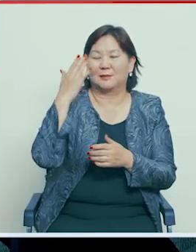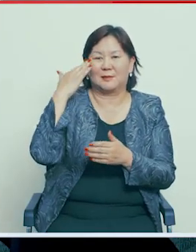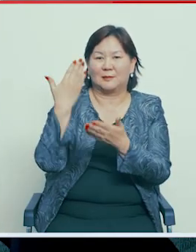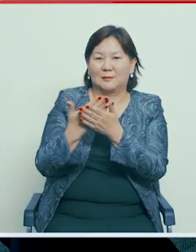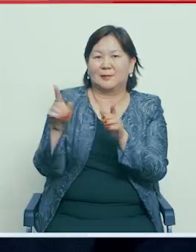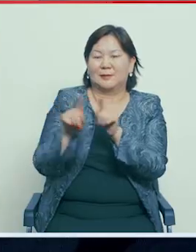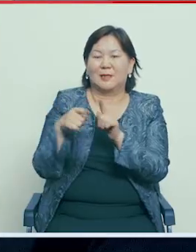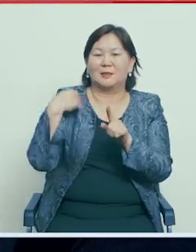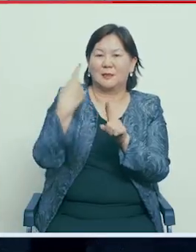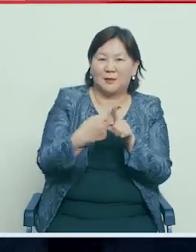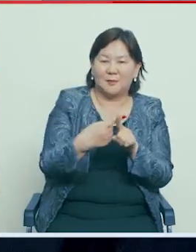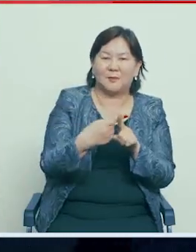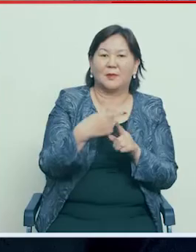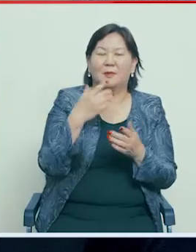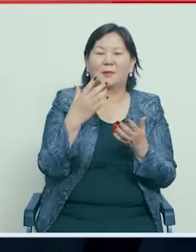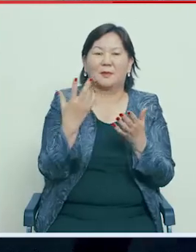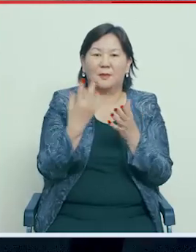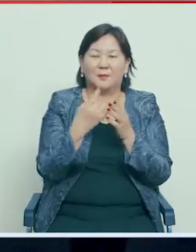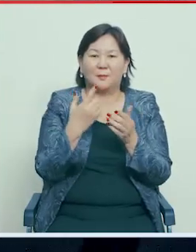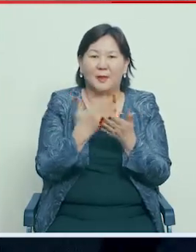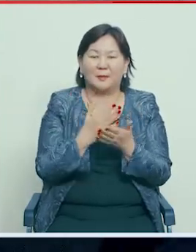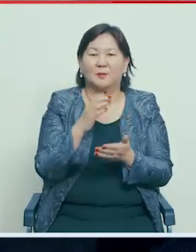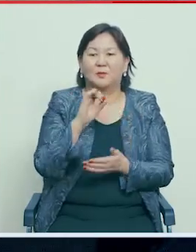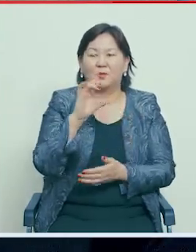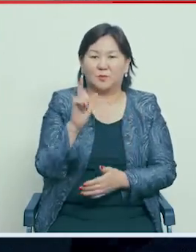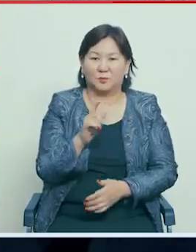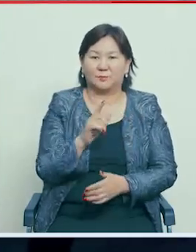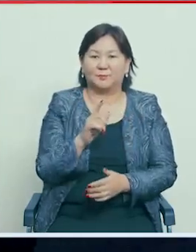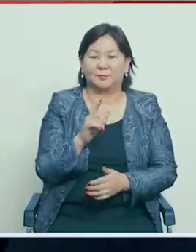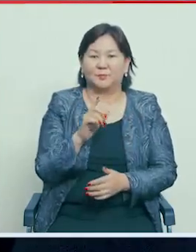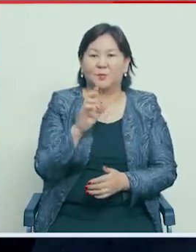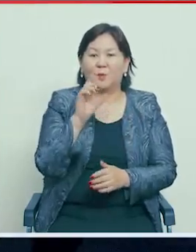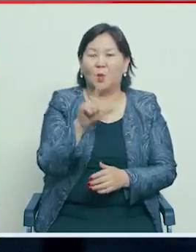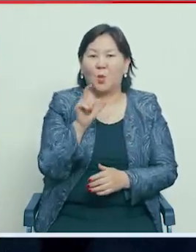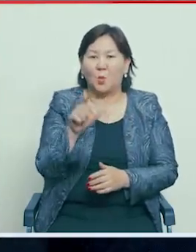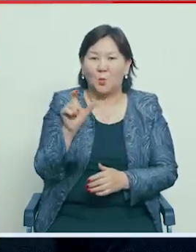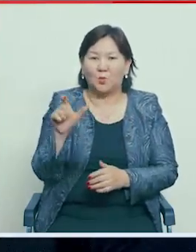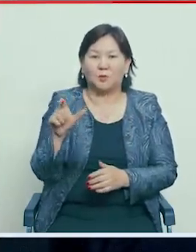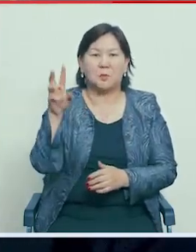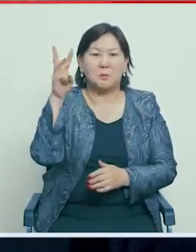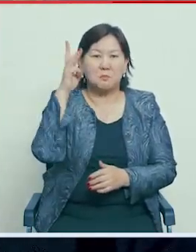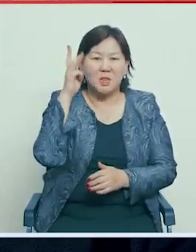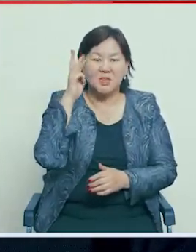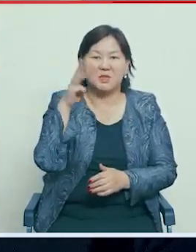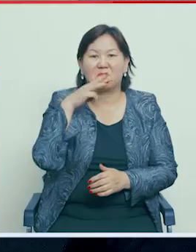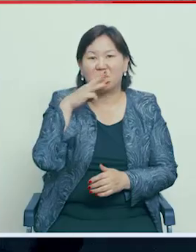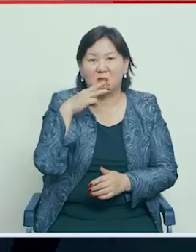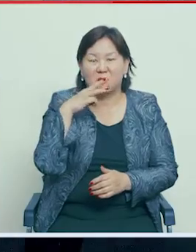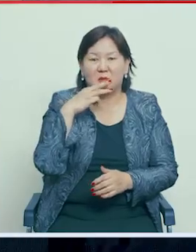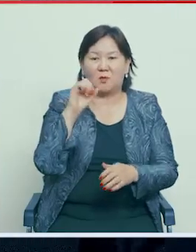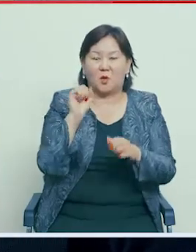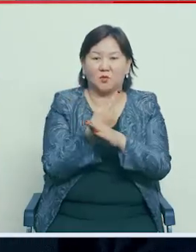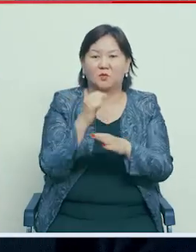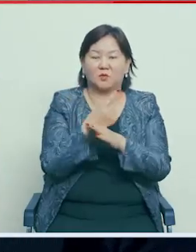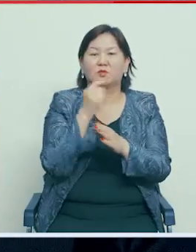нийт энэ дээр нэмээд нэгтэй байна. Ер нь олвол ингээд хүмүүст энэ одоо мэдлэг мэдээллийг тэг онцлогийн талаар